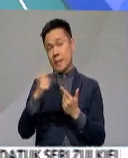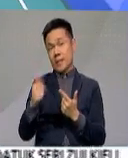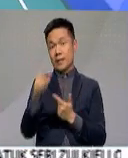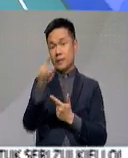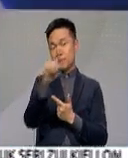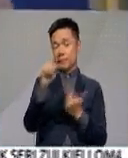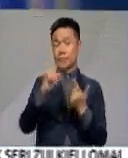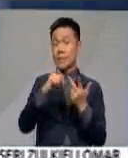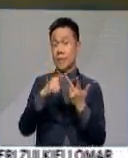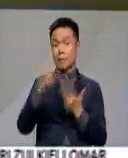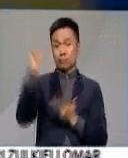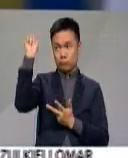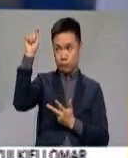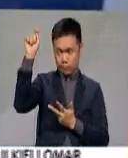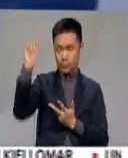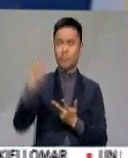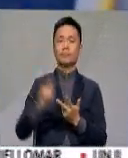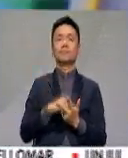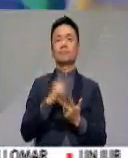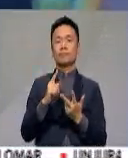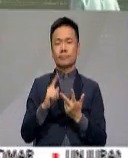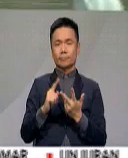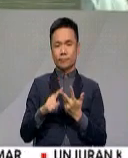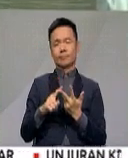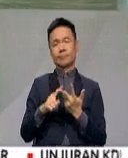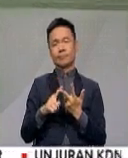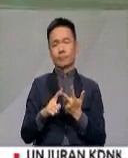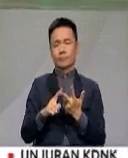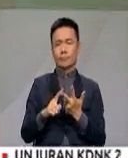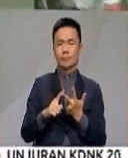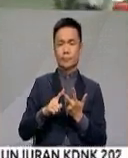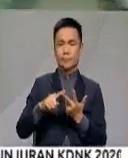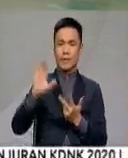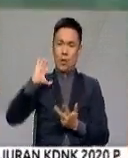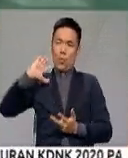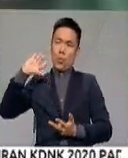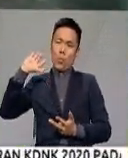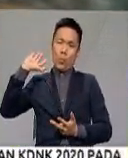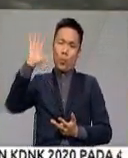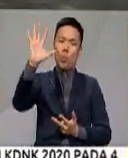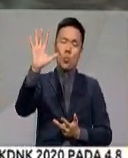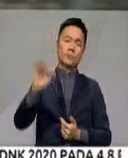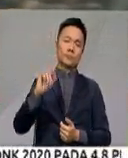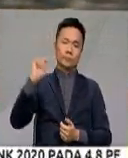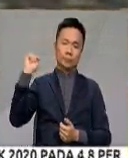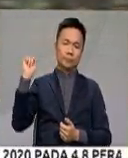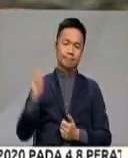badminton persorangan wanita, dan Muhammad Irfan Samsudin dalam acara lempar cakra.